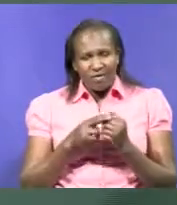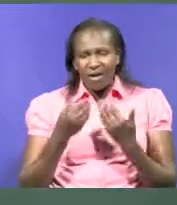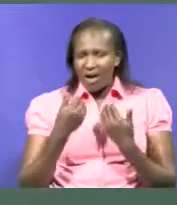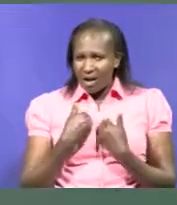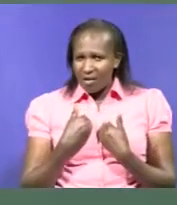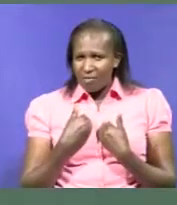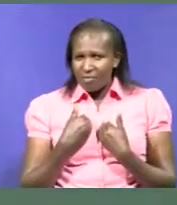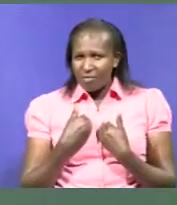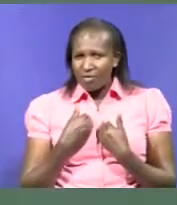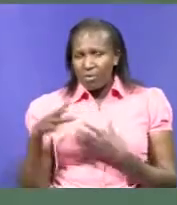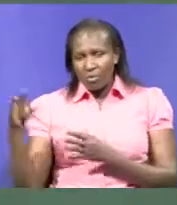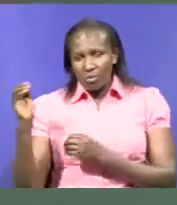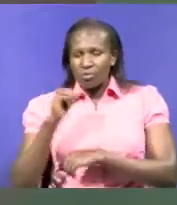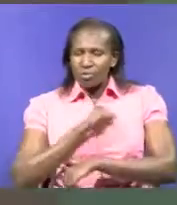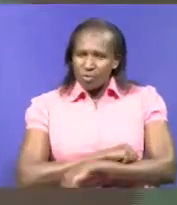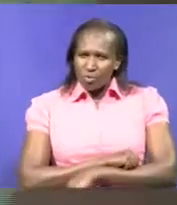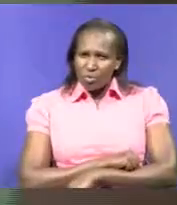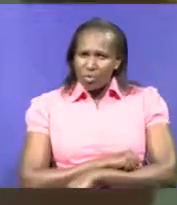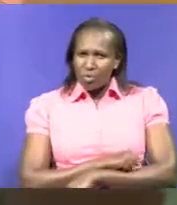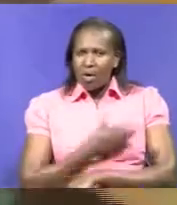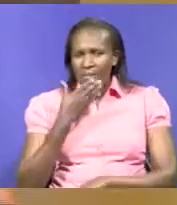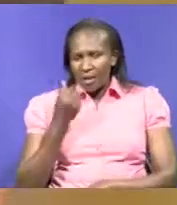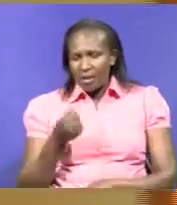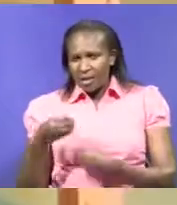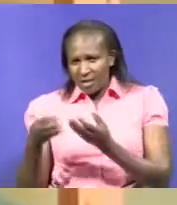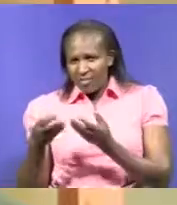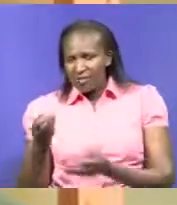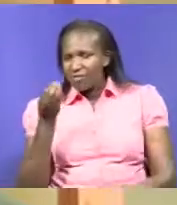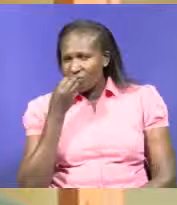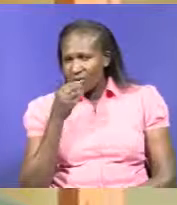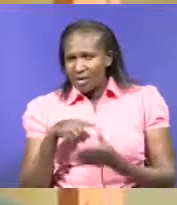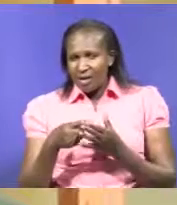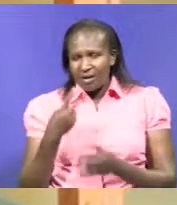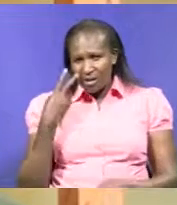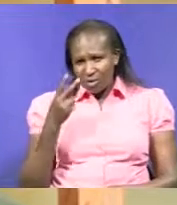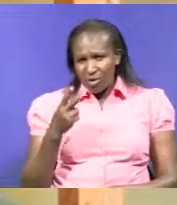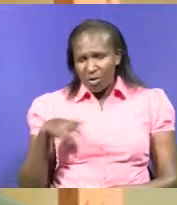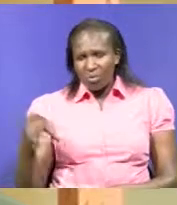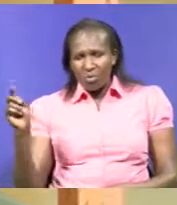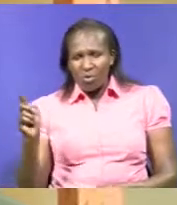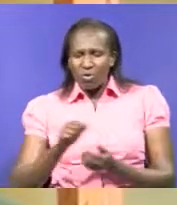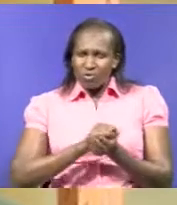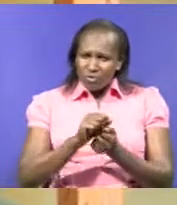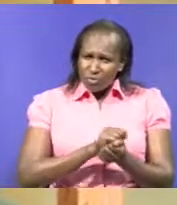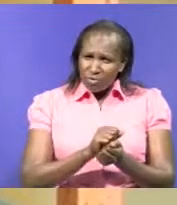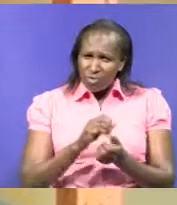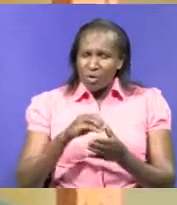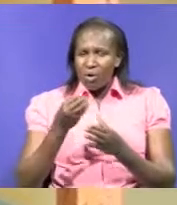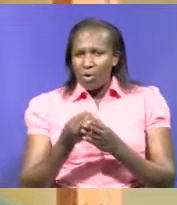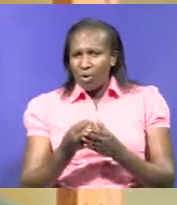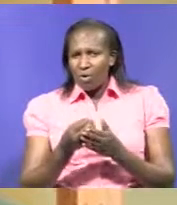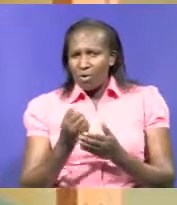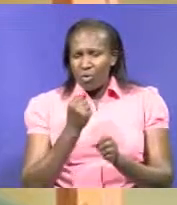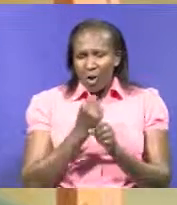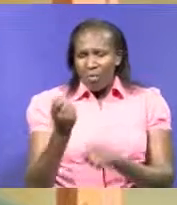na wanaenda shule, natakana niwalishe. Sasa nikaona nikienda vibarua za kufua ama kufanya vibarua